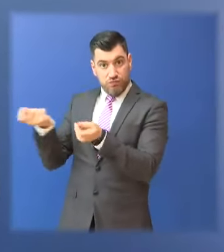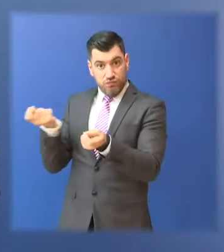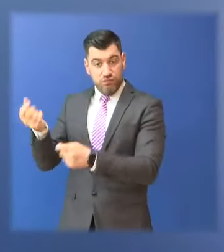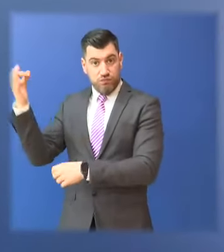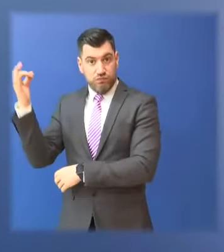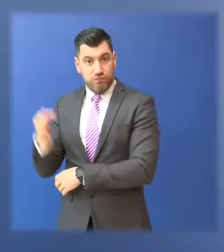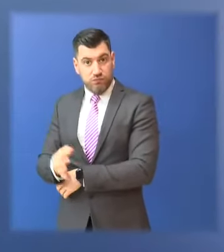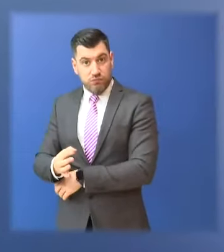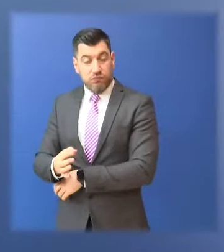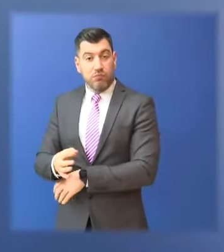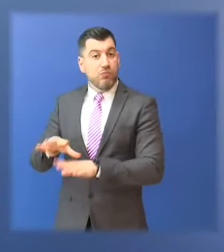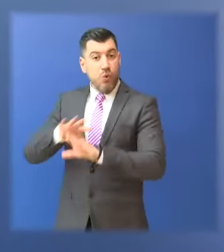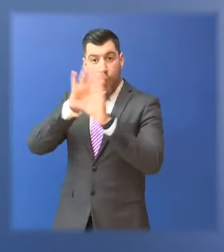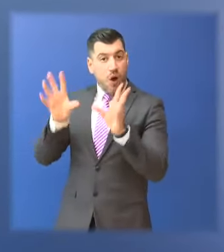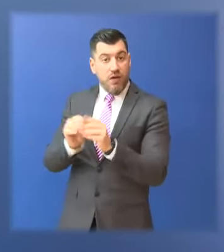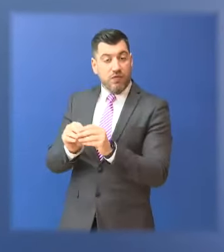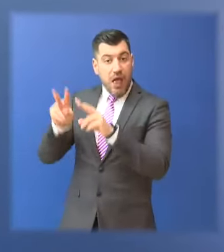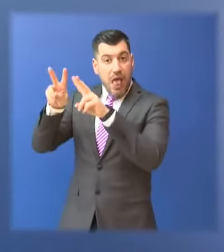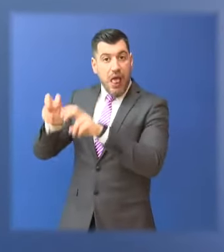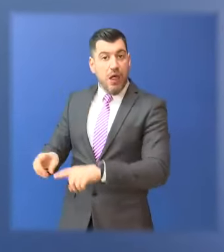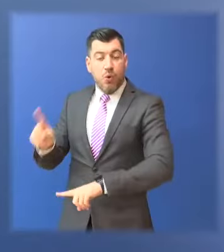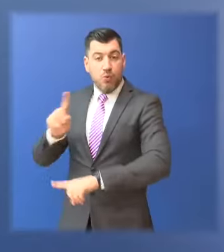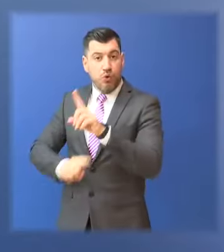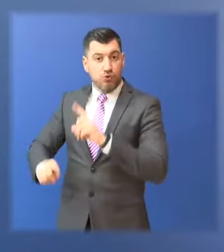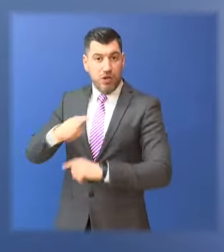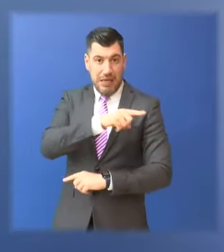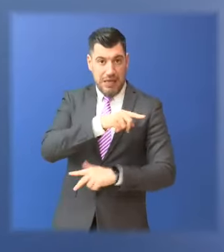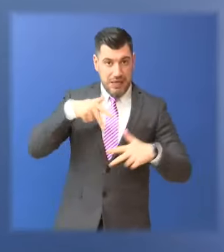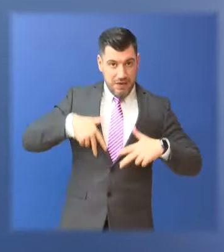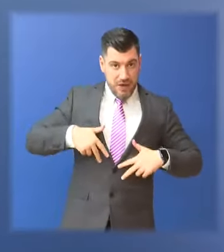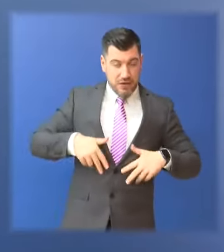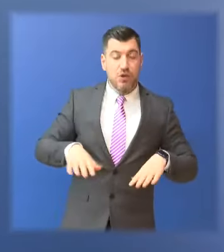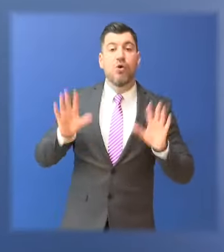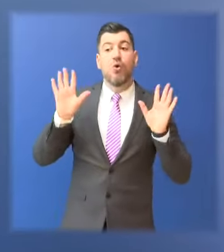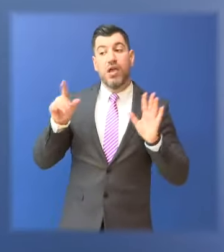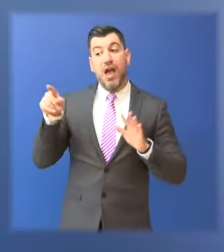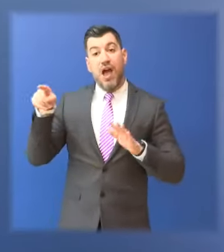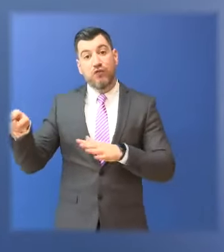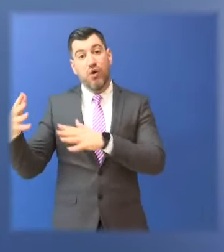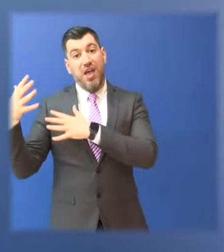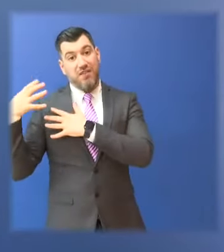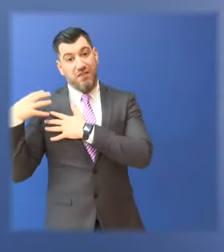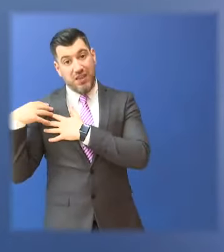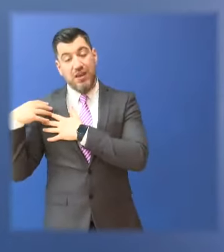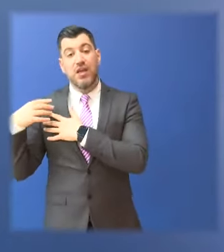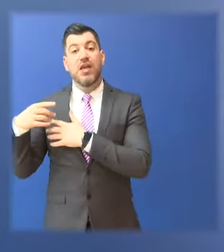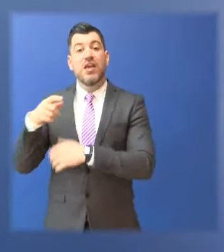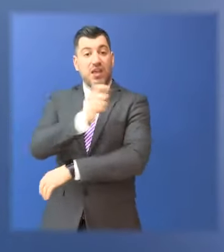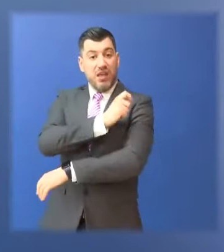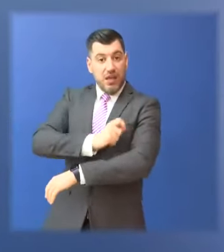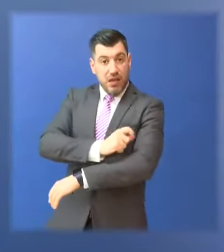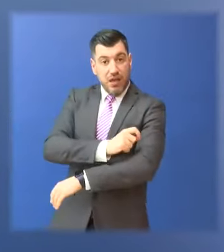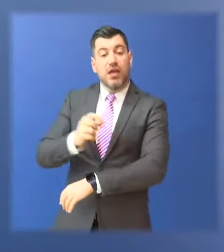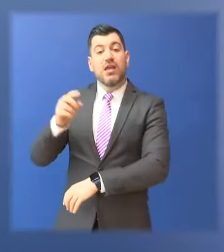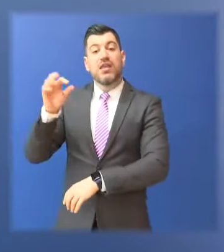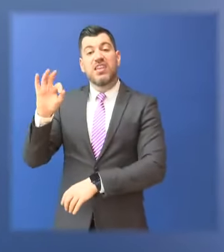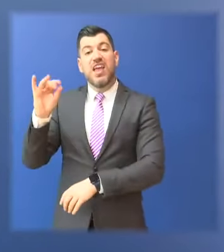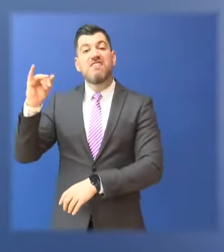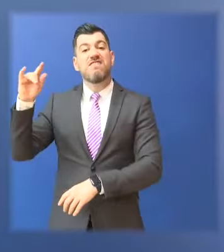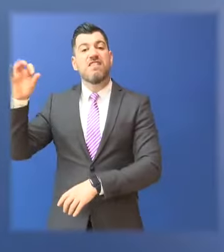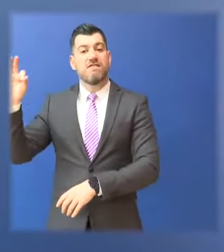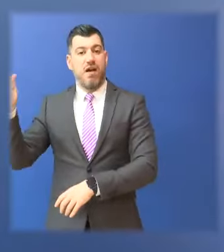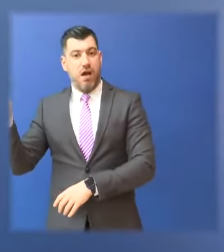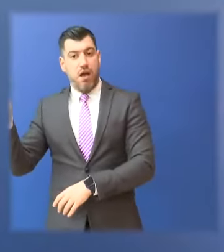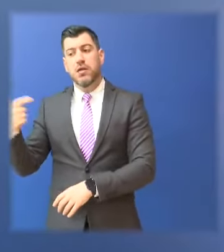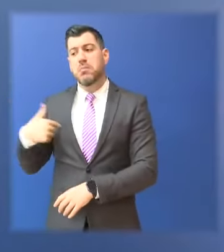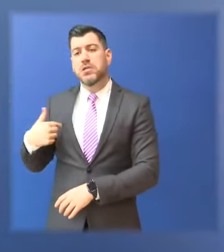στις αρμοδιότητες της κυβέρνησης, γιατί στο πλαίσιο του αυτοδιοίκητου είναι αρμοδιότητα της FIFA και της UEFA, αναλόγως την περίπτωση. Όπου εκεί προφανώς και εμείς